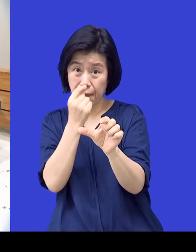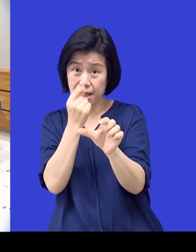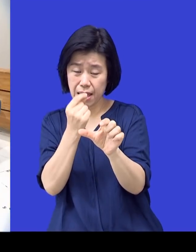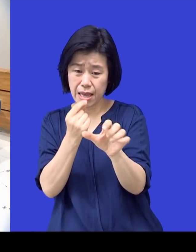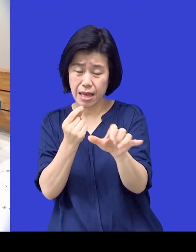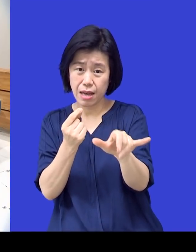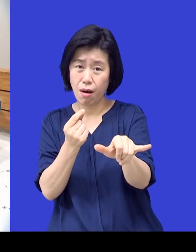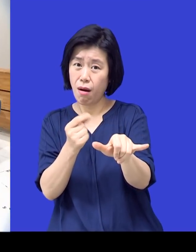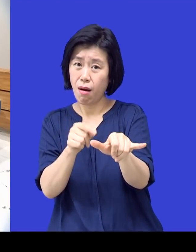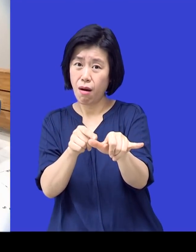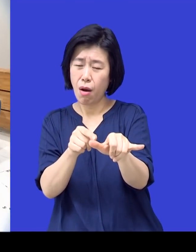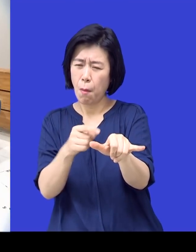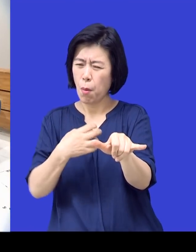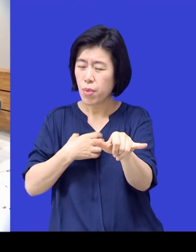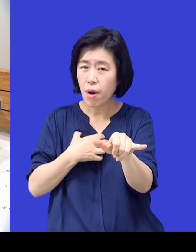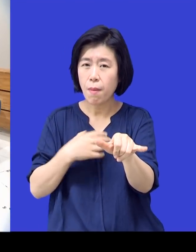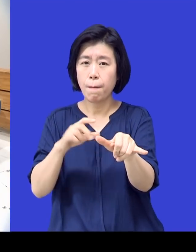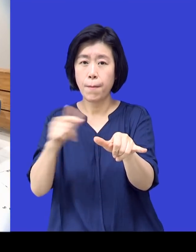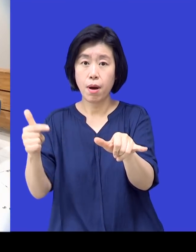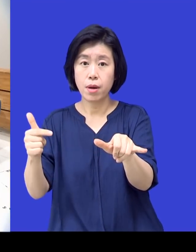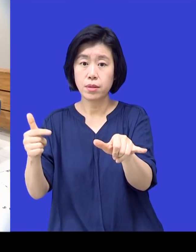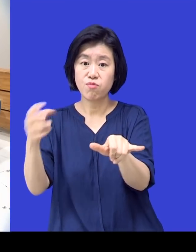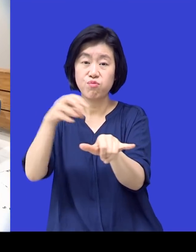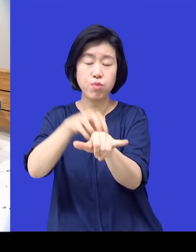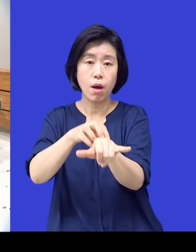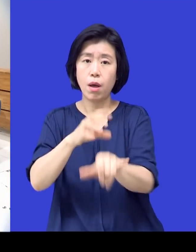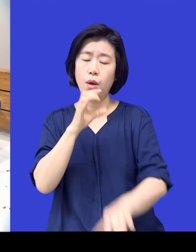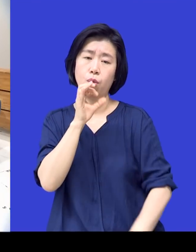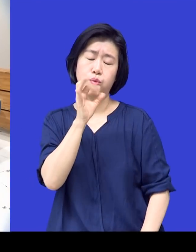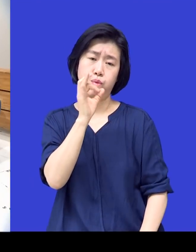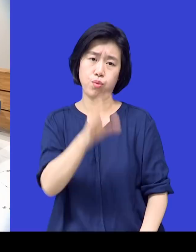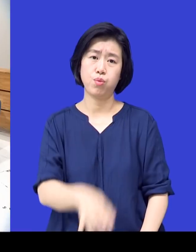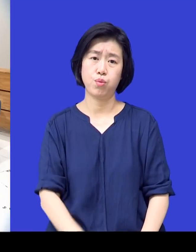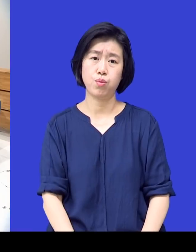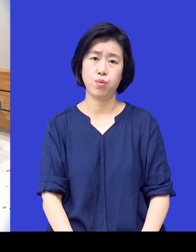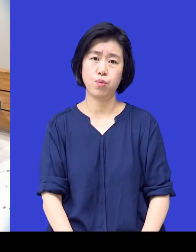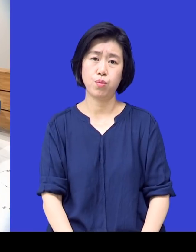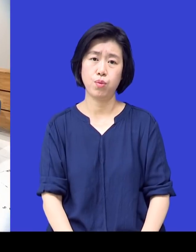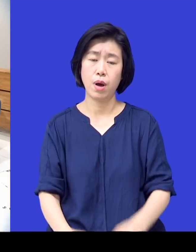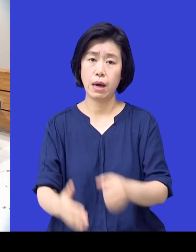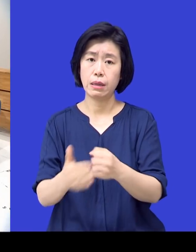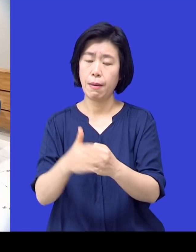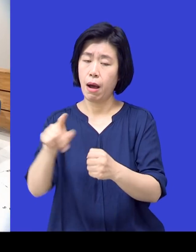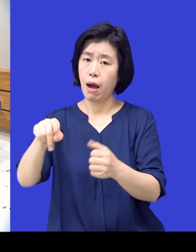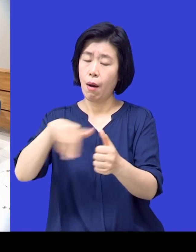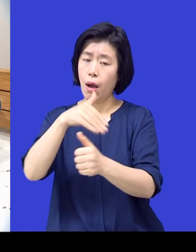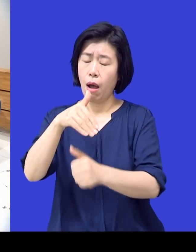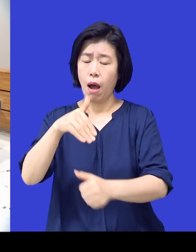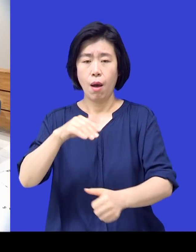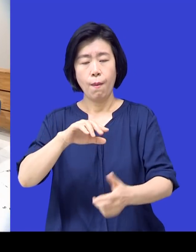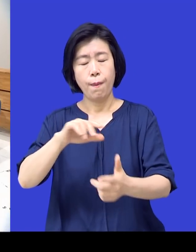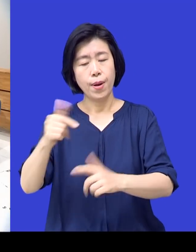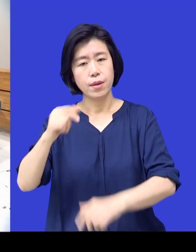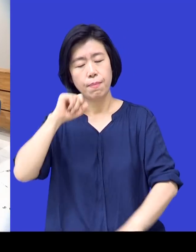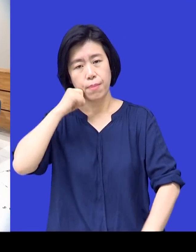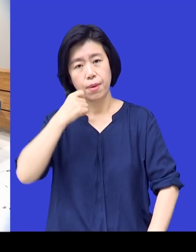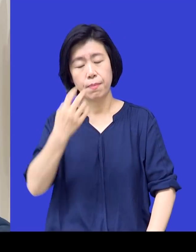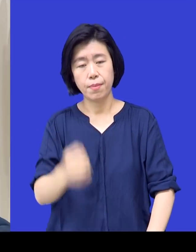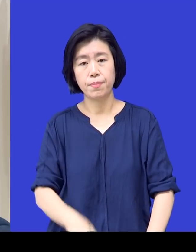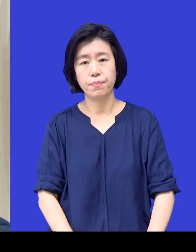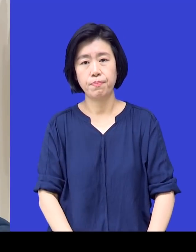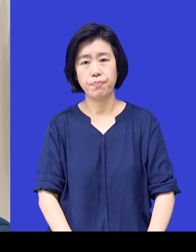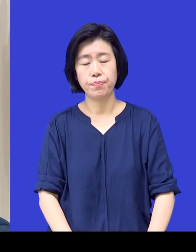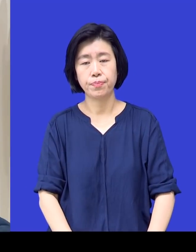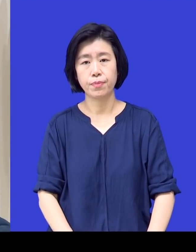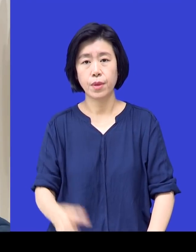했던 때예요. 예. 예. 그러니까 이 주사기를 매달 그렇게 한다는 거는 쉬운 일이 아니었어요. 그리고 불가능한 거기다 일이에요. 행정비용. 예.